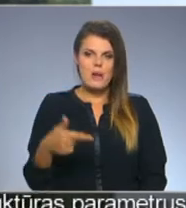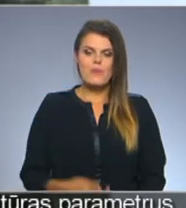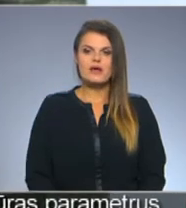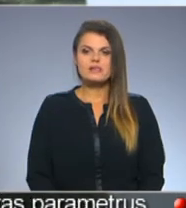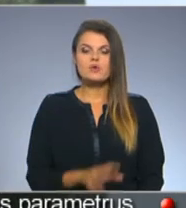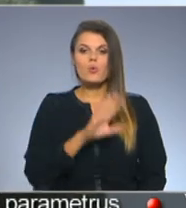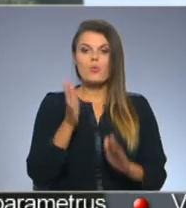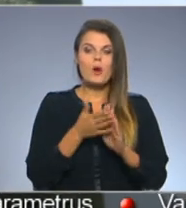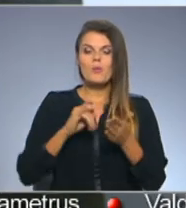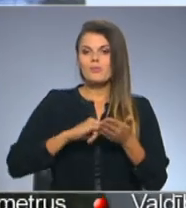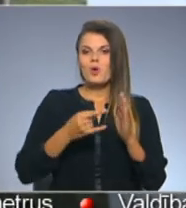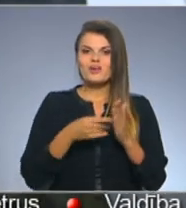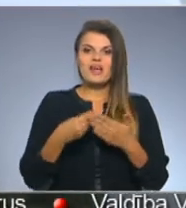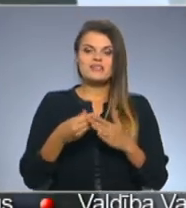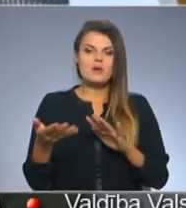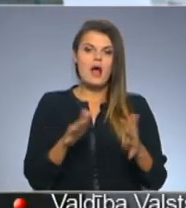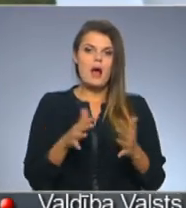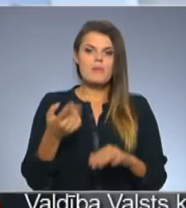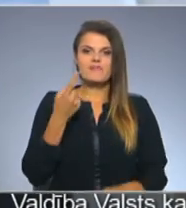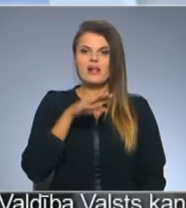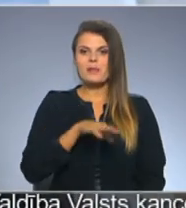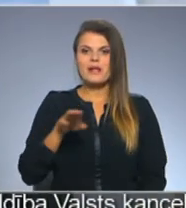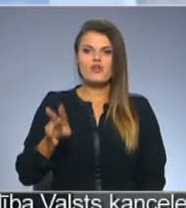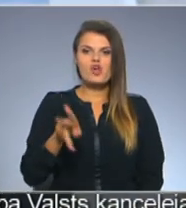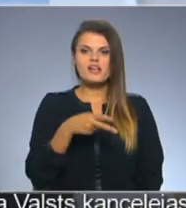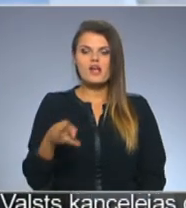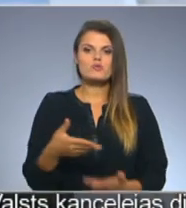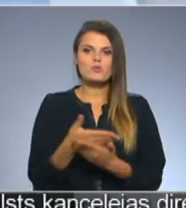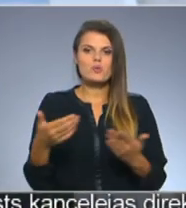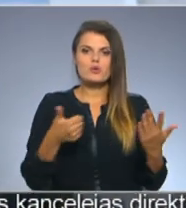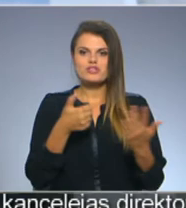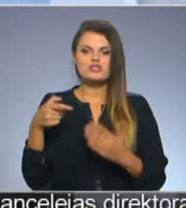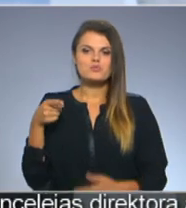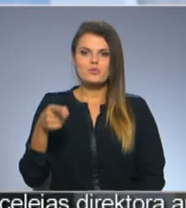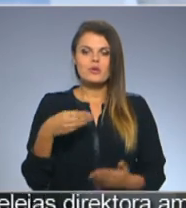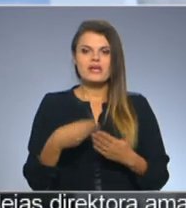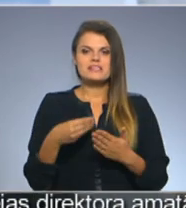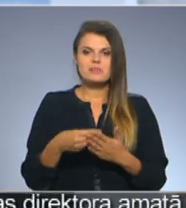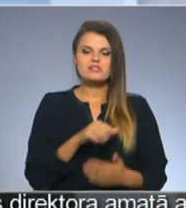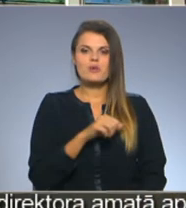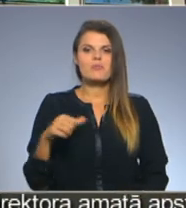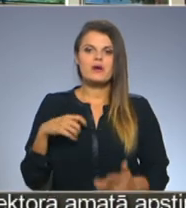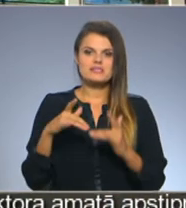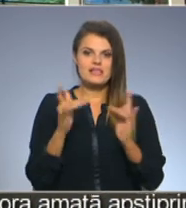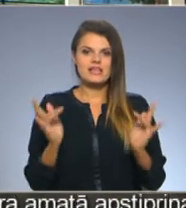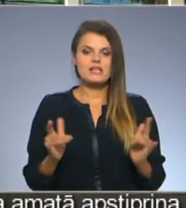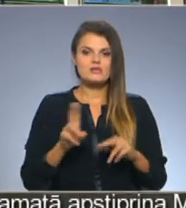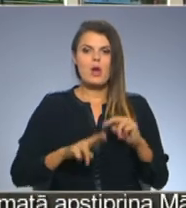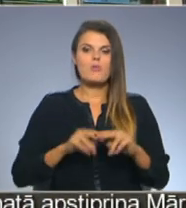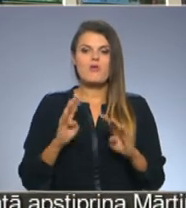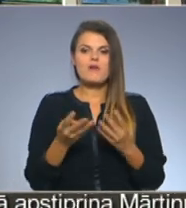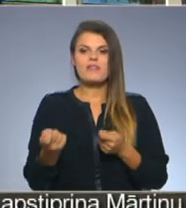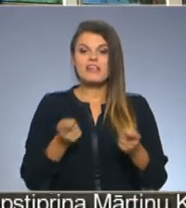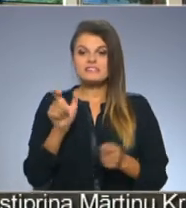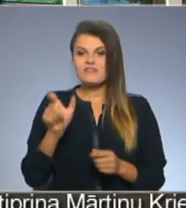kameras. Kopējās projekta izmaksas tiek lēstas ap 1 000 000 eiro, no kurām 600 tūkstoši izmaksās pats tilts. Būvvaldes vadītājs